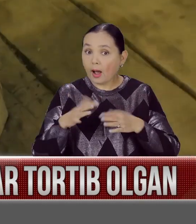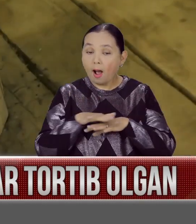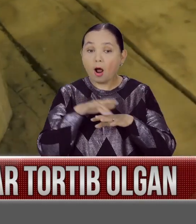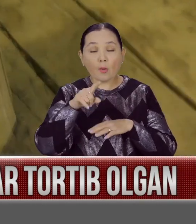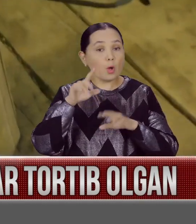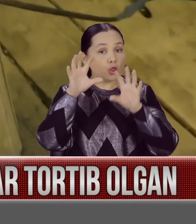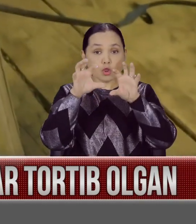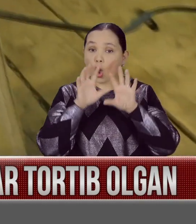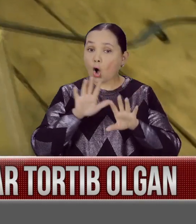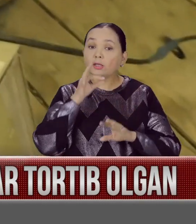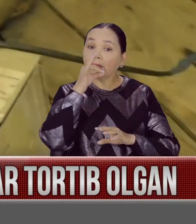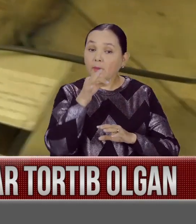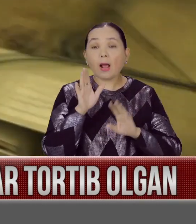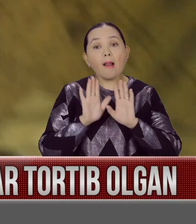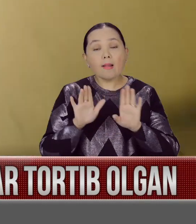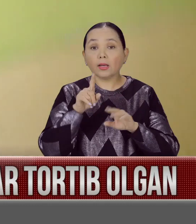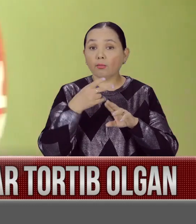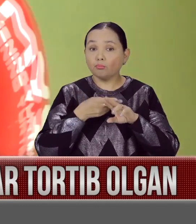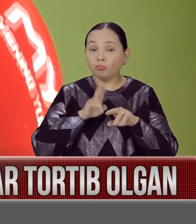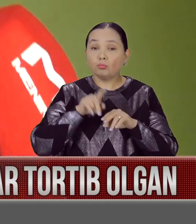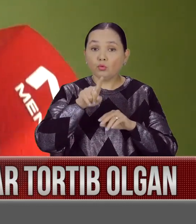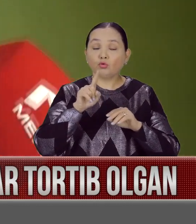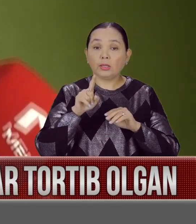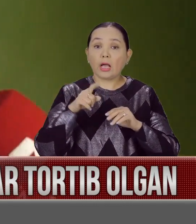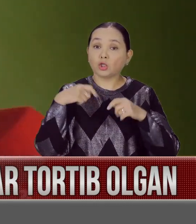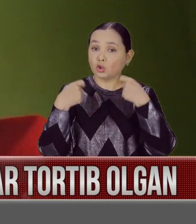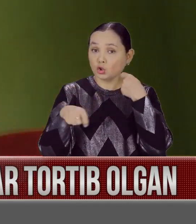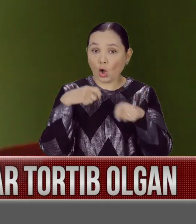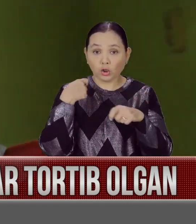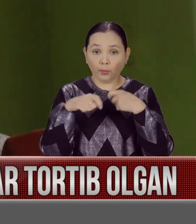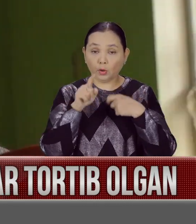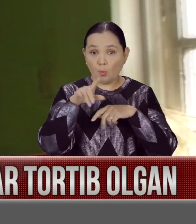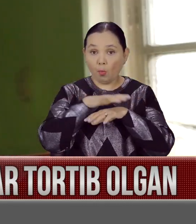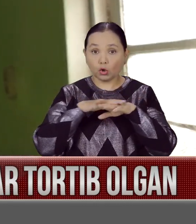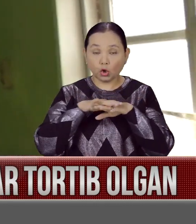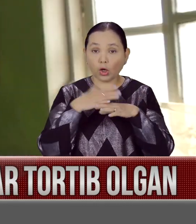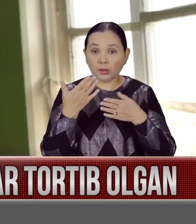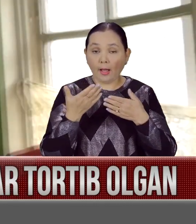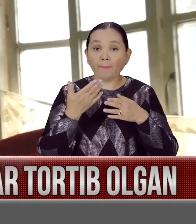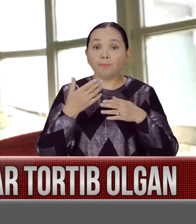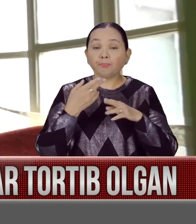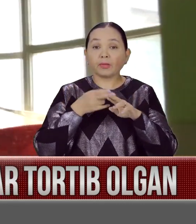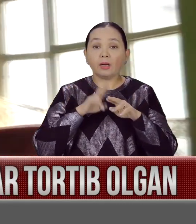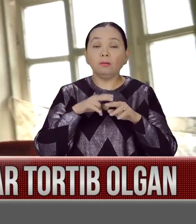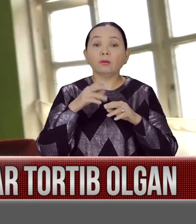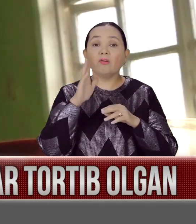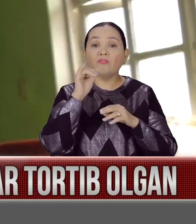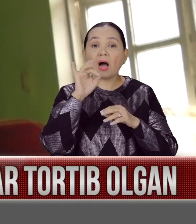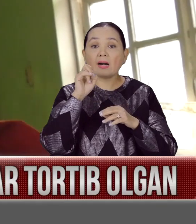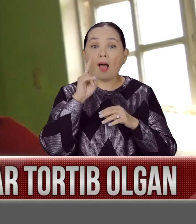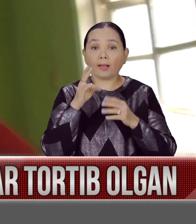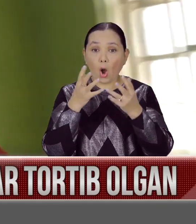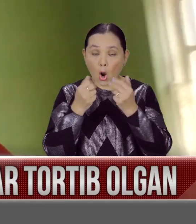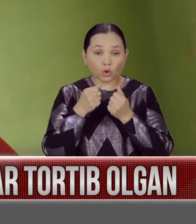Bu noqonuniy deymiz-u, lekin buni sharillatib sotib yotibdi o'sha bozorlarda. Varrak oluvchilar, ya'ni